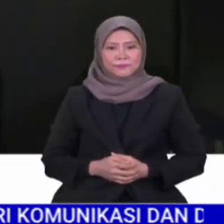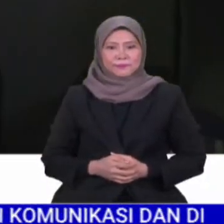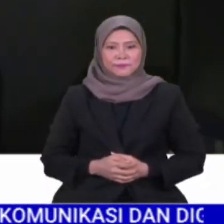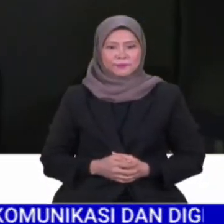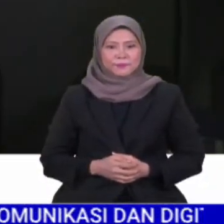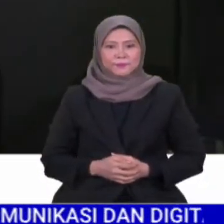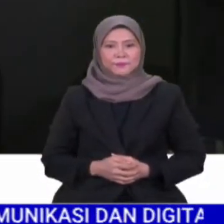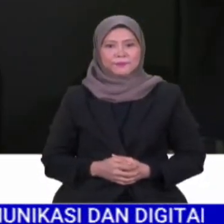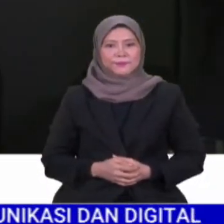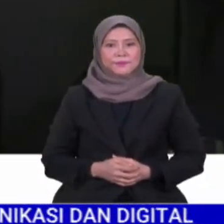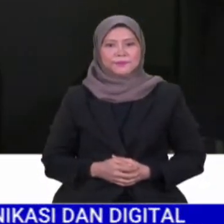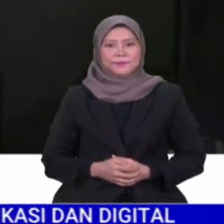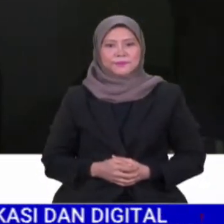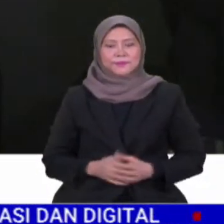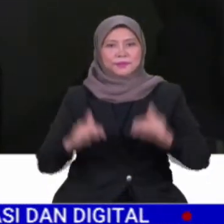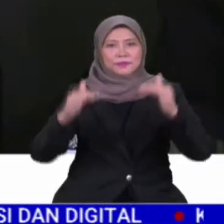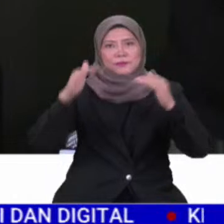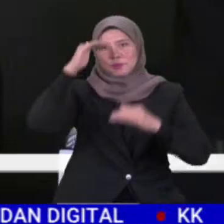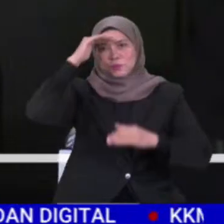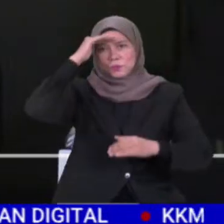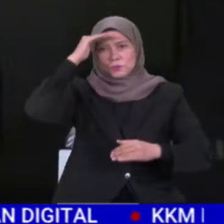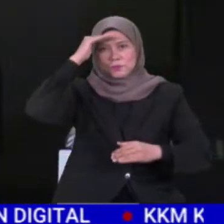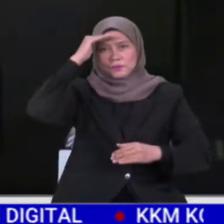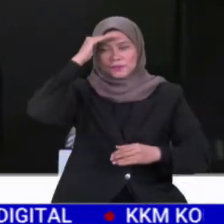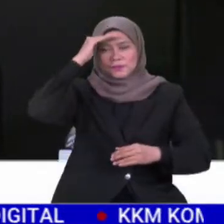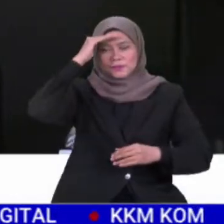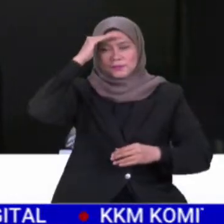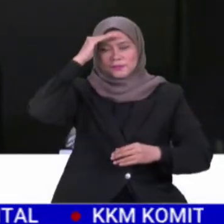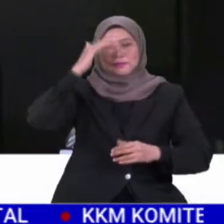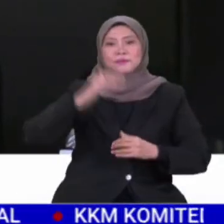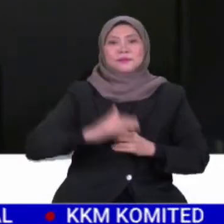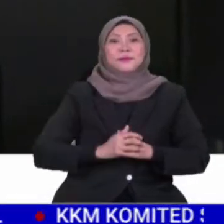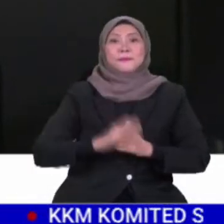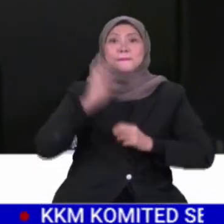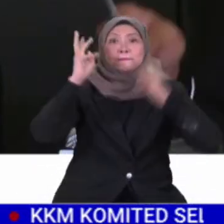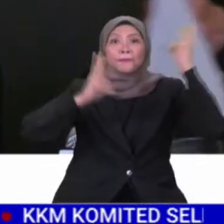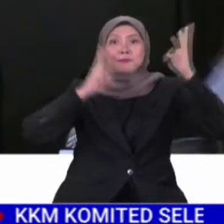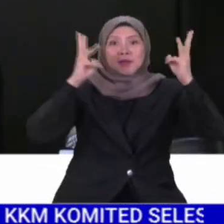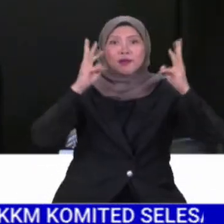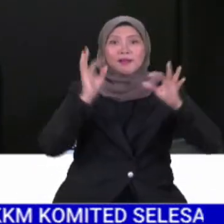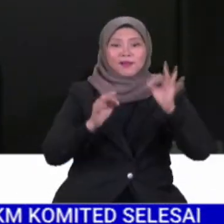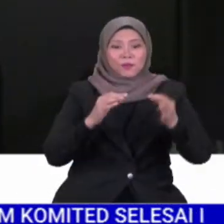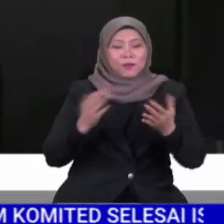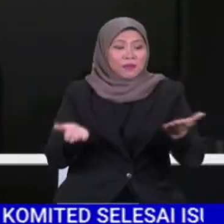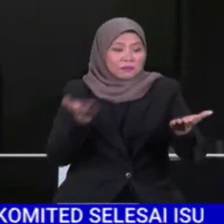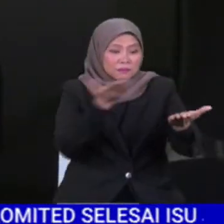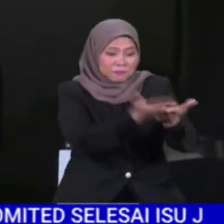Di peringkat Johor, kita risau kalau bajet kami dipotong.